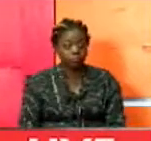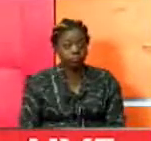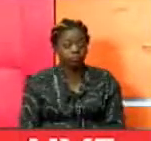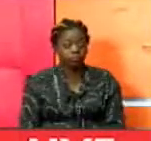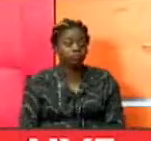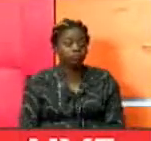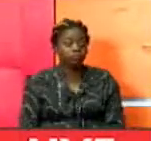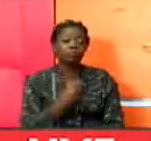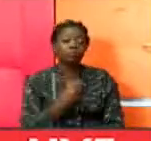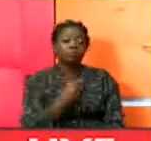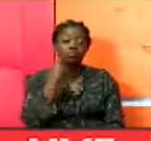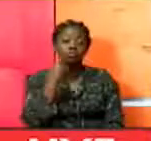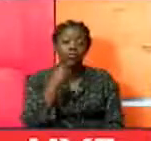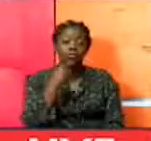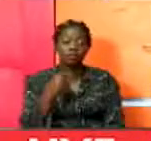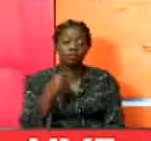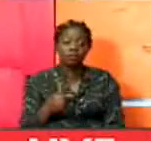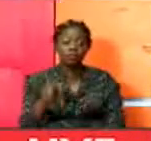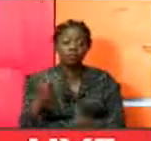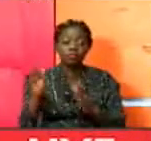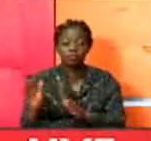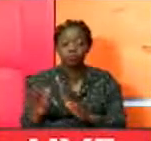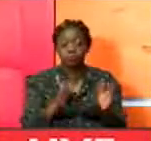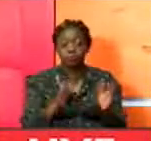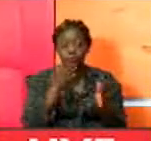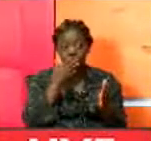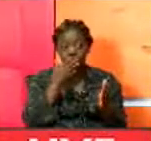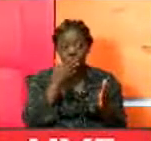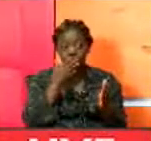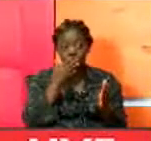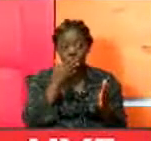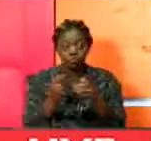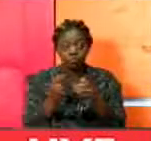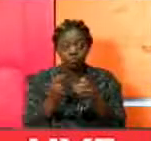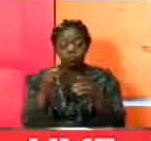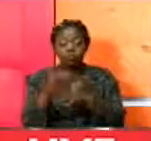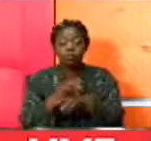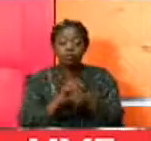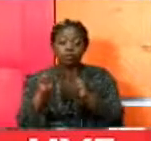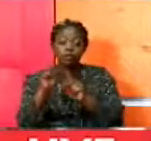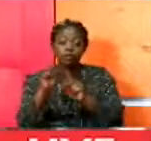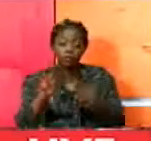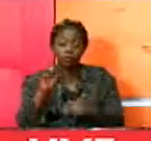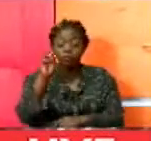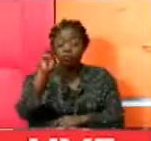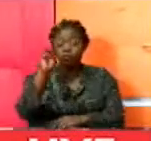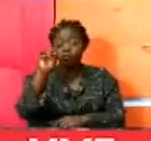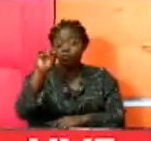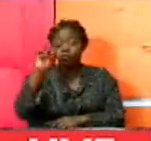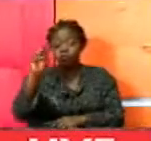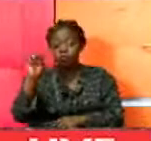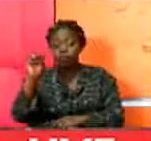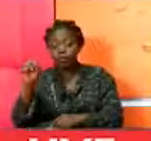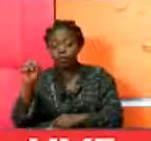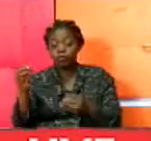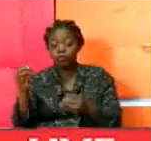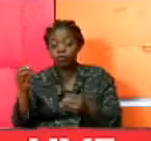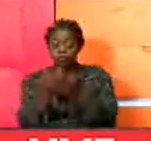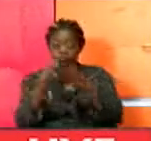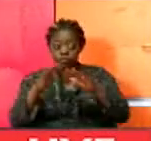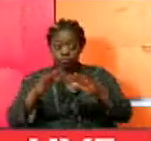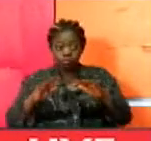Susan Kushaba abategeezezza nga bw'alina enteekateeka ennungi eri abasuubuzi b'owino era n'abasaba okubeera